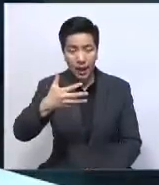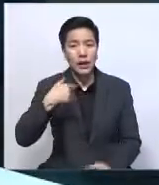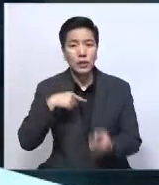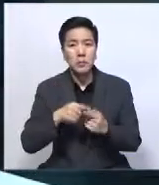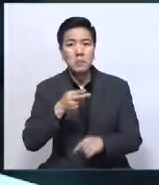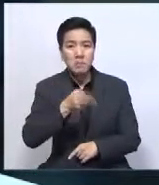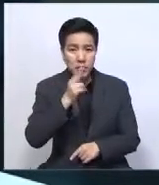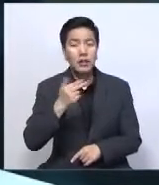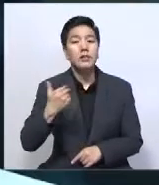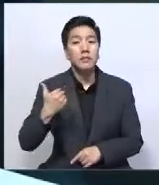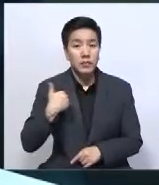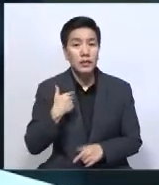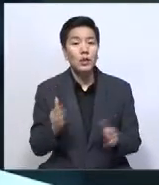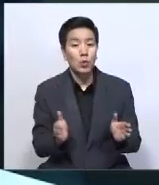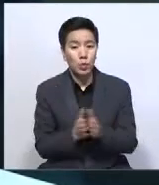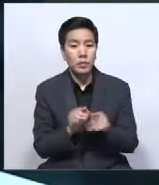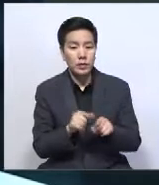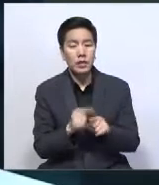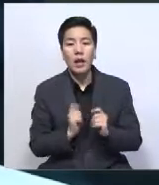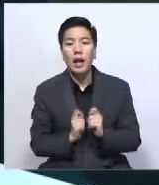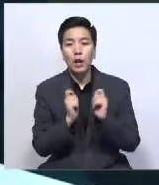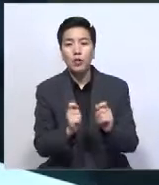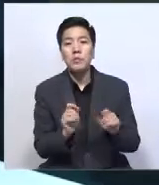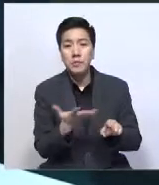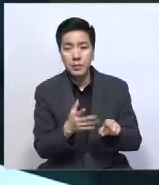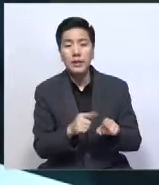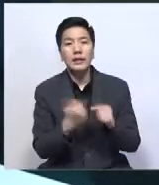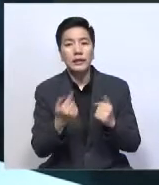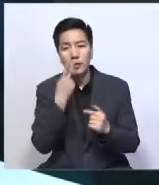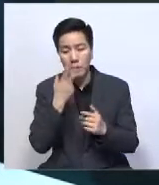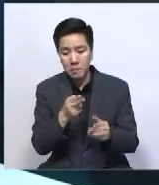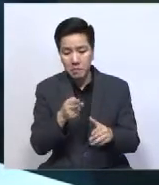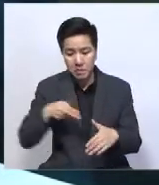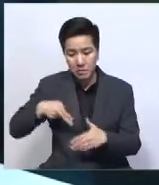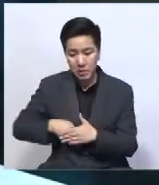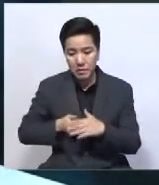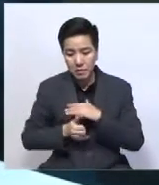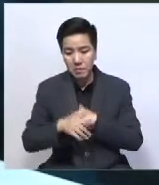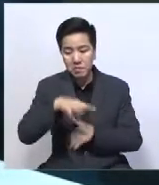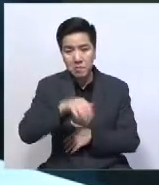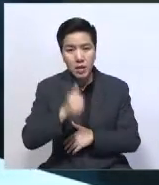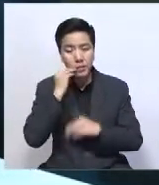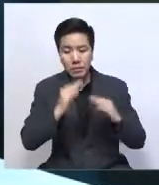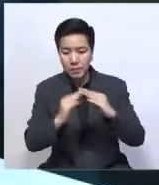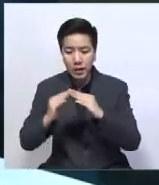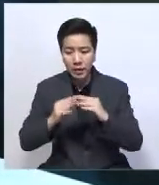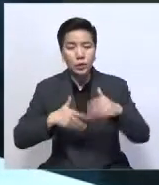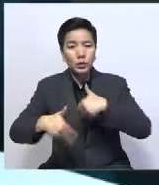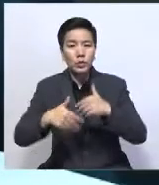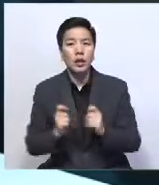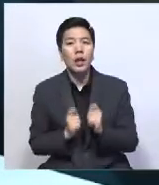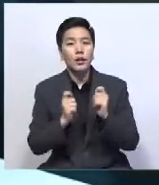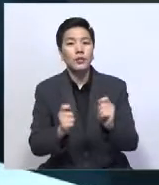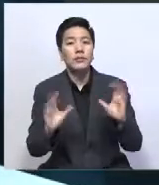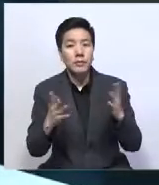วมกันมีอาวุธปืนและเครื่องกระสุนปืนไว้ในครอบครองโดยไม่ได้รับอนุญาตร่วมกันพาอาวุธปืนไปในเมืองหมู่บ้านหรือว่าทางสาธารณะโดย